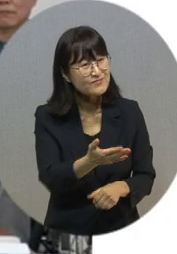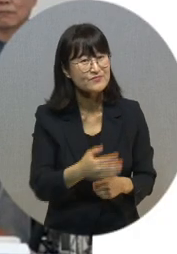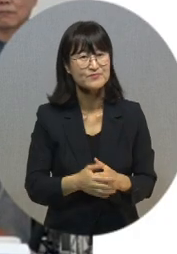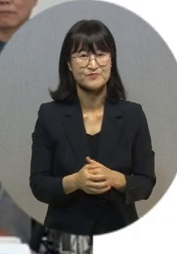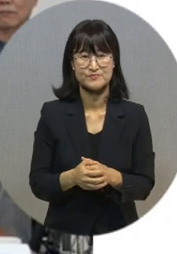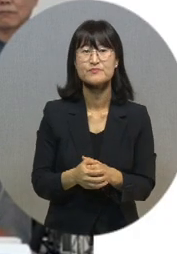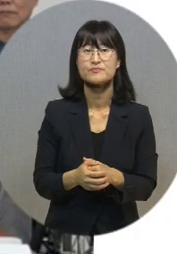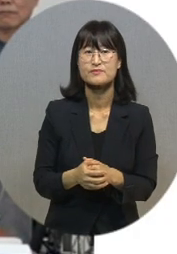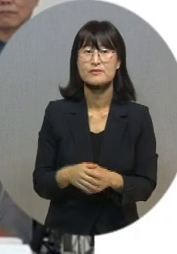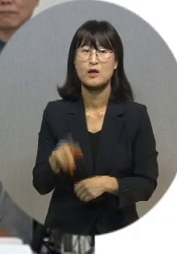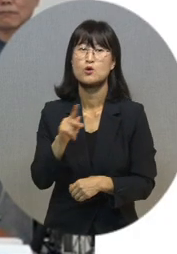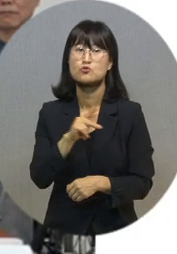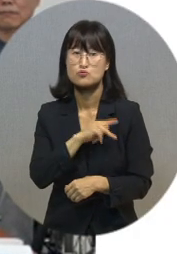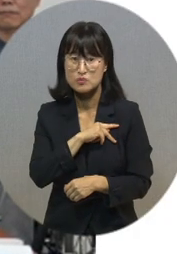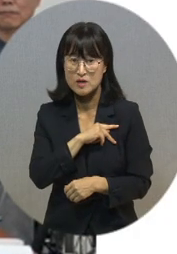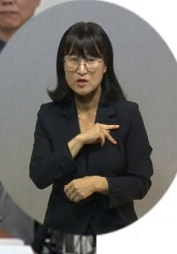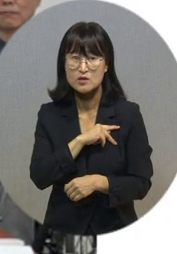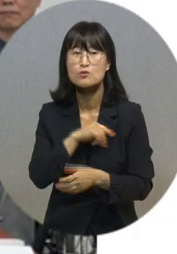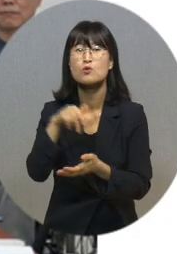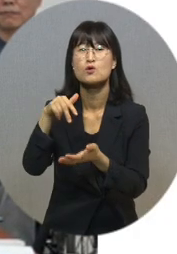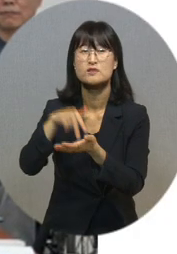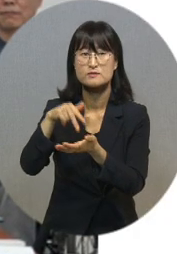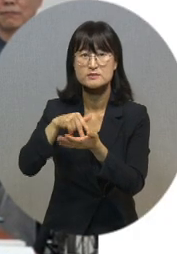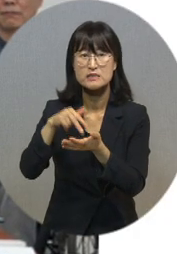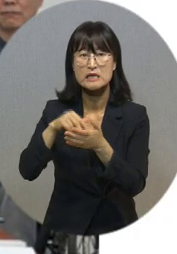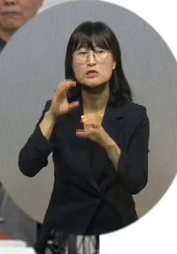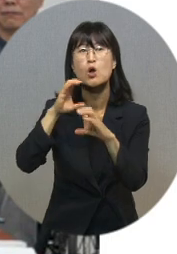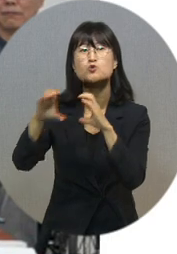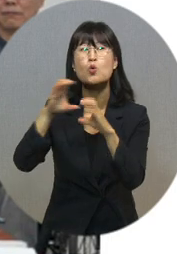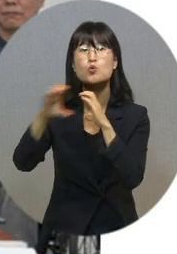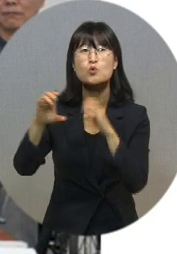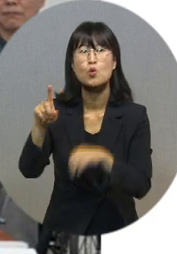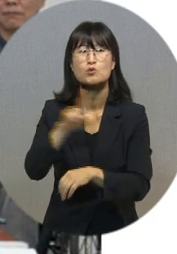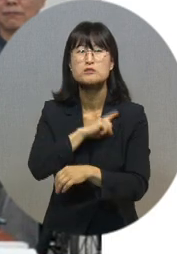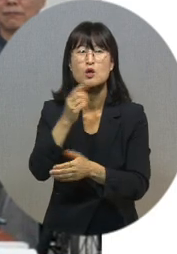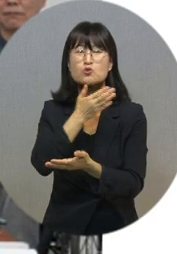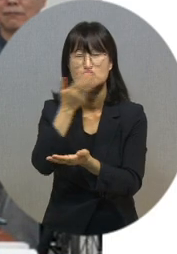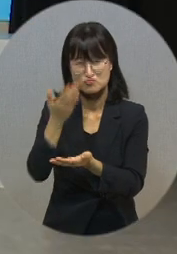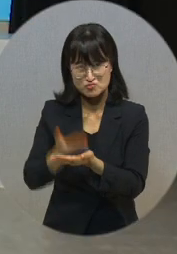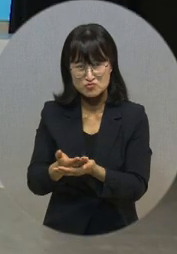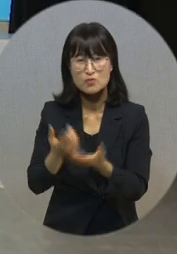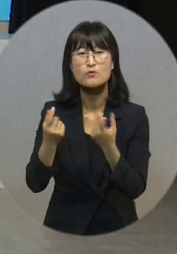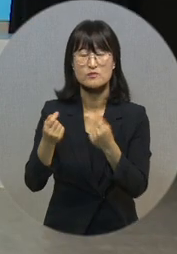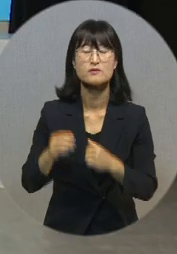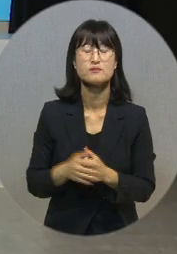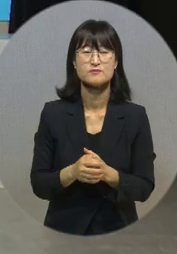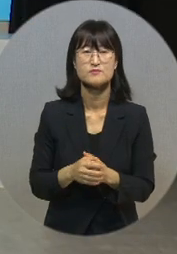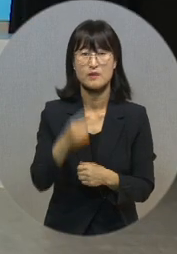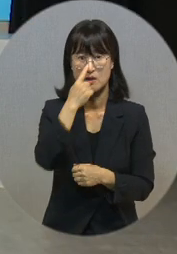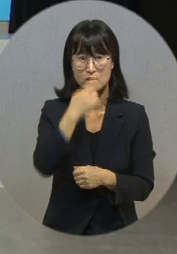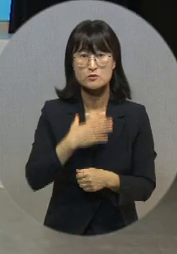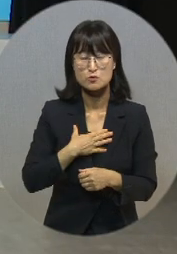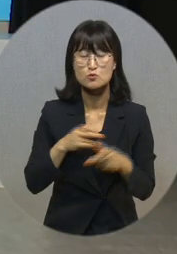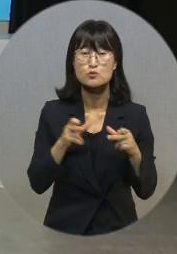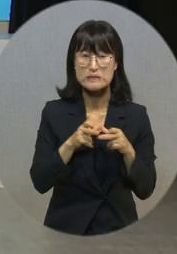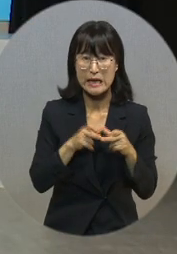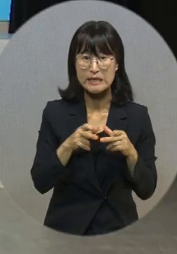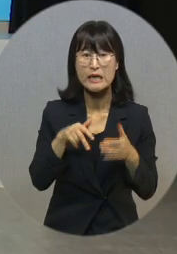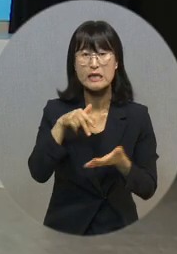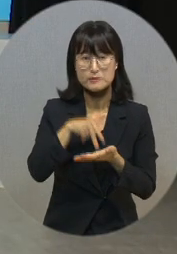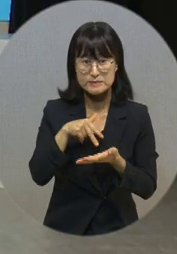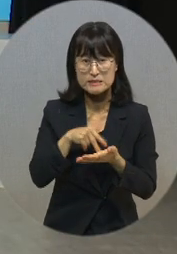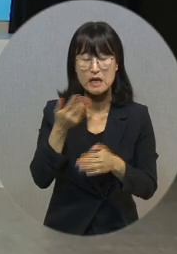사실 국회의원이 돼서는 네. 소통을 하는 부분이 굉장히 중요하고 네. 저도 당사자이지만 어떻게